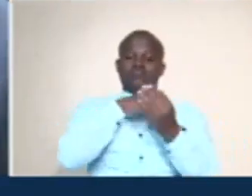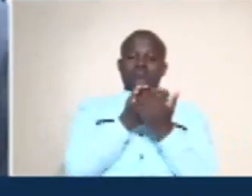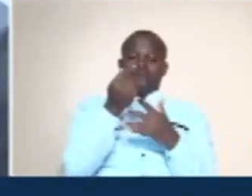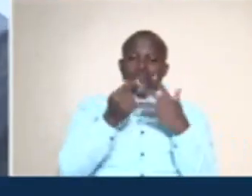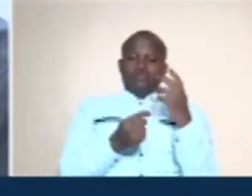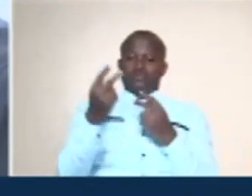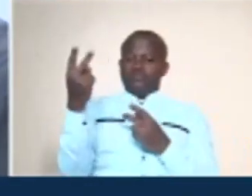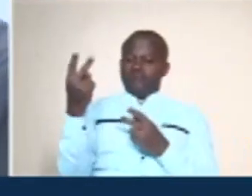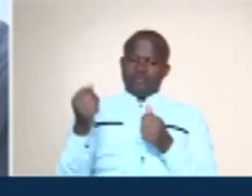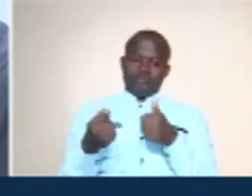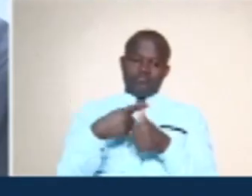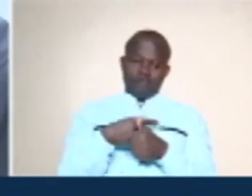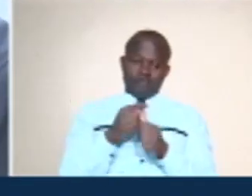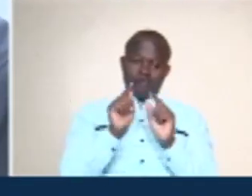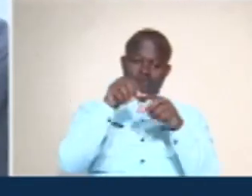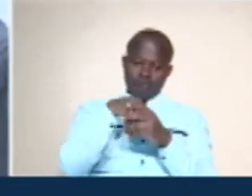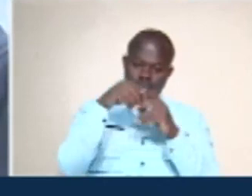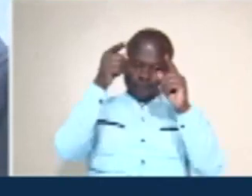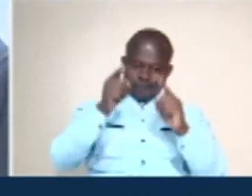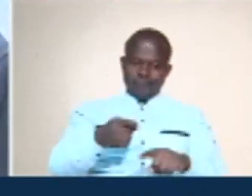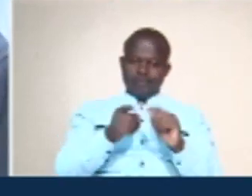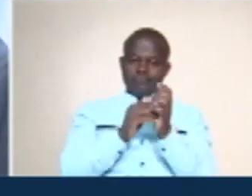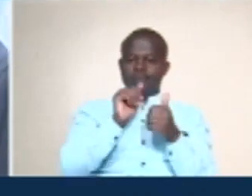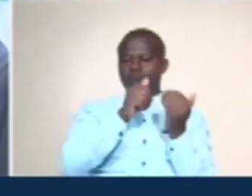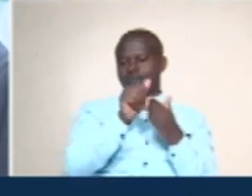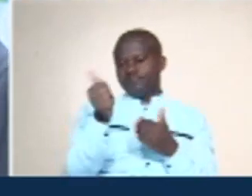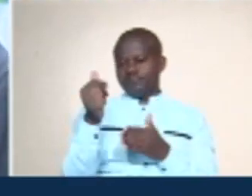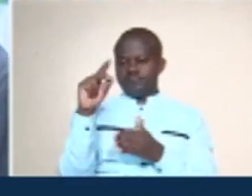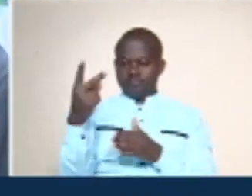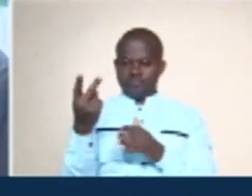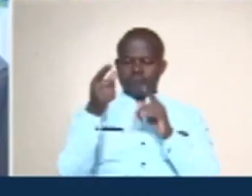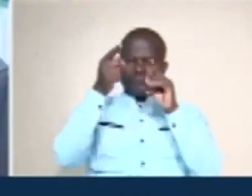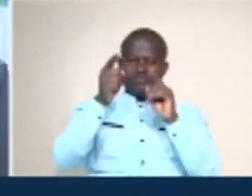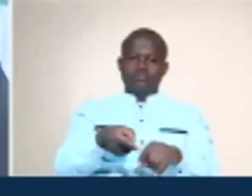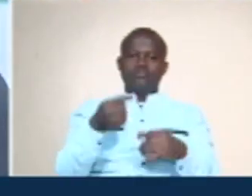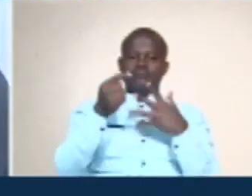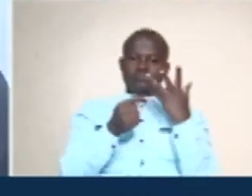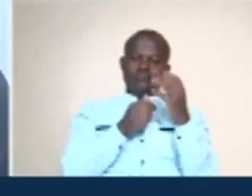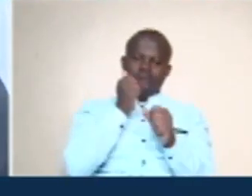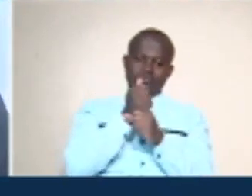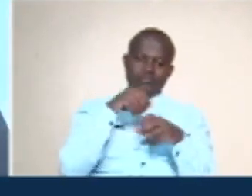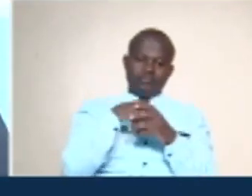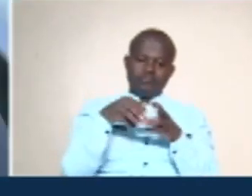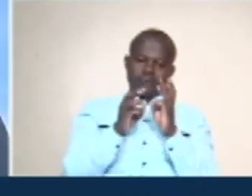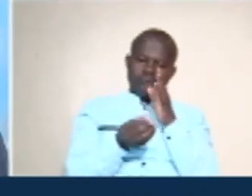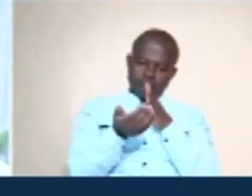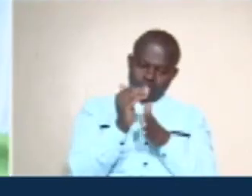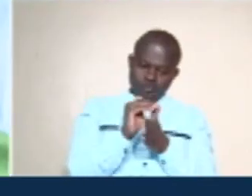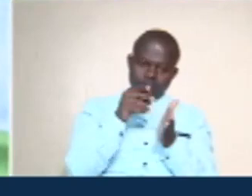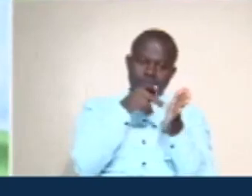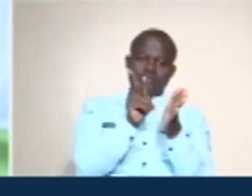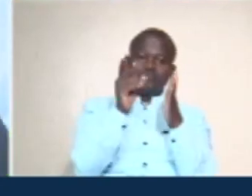bibiri, icya mbere ni ukwitabira, ariko noneho icya kabiri tubasaba ni ukuzana ibintu bikoze bukinyamwuga. Abagura